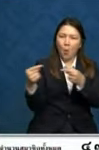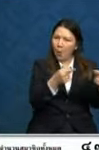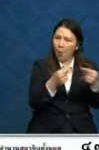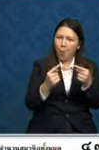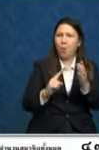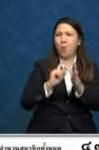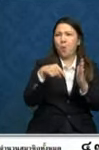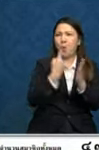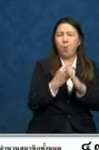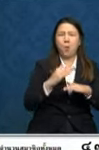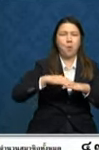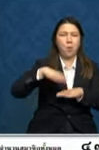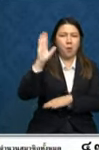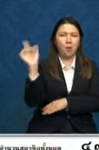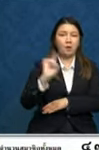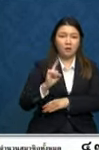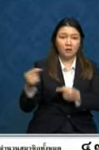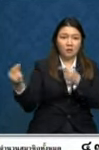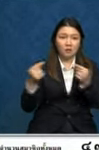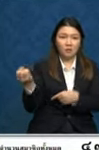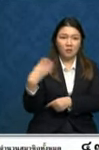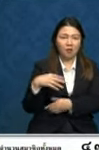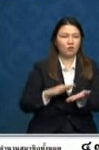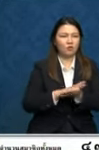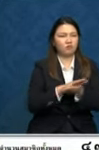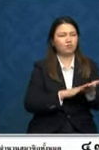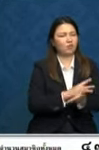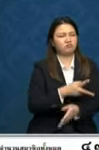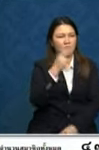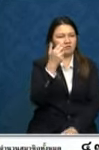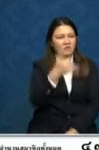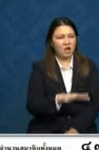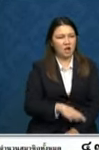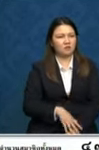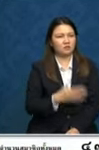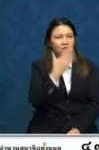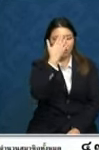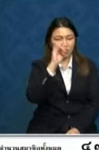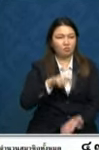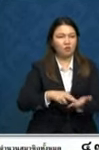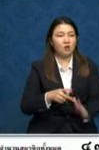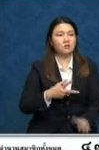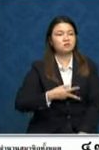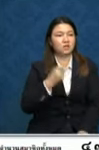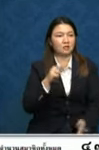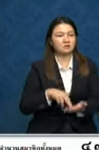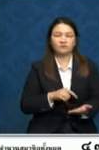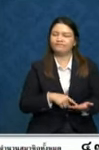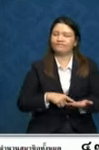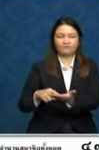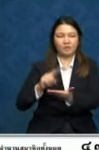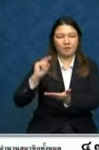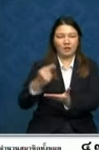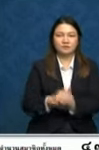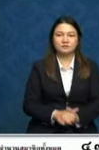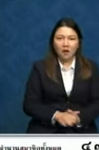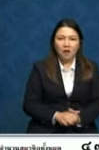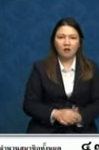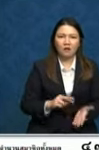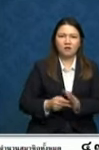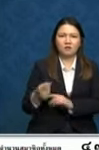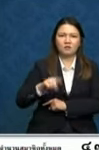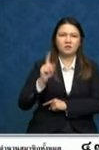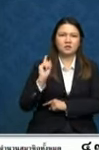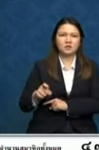ครับที่ท่านแจ้งว่าไม่ให้ตัดงบประมาณที่ขอมาและถ้าเราตัดท่านจะขออุทธรณ์แต่ผมทราบดีครับว่าท่าน